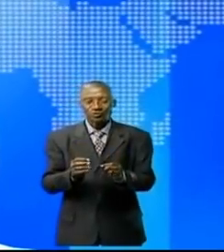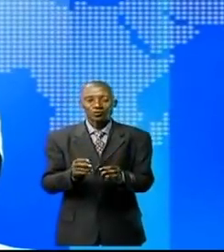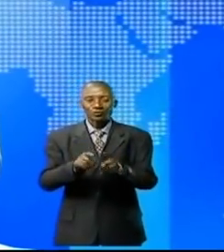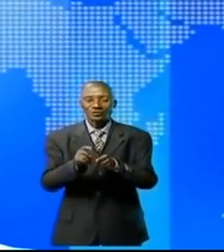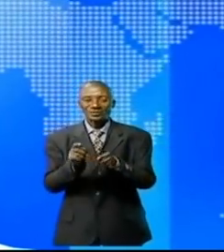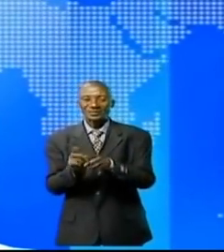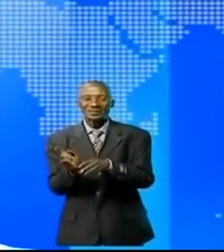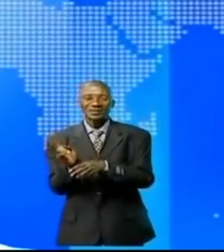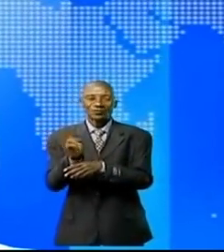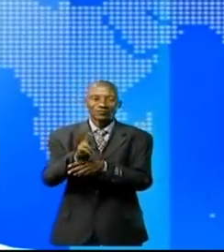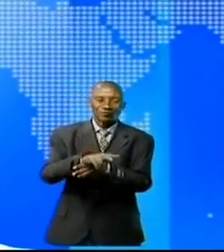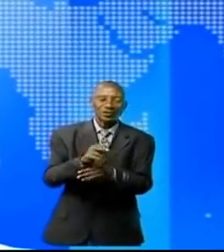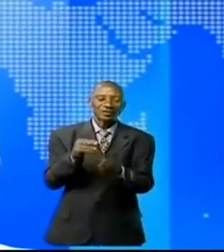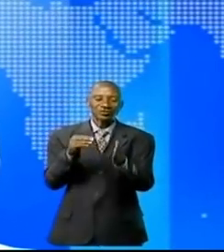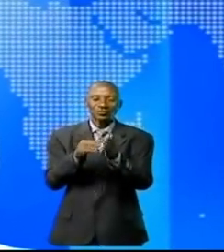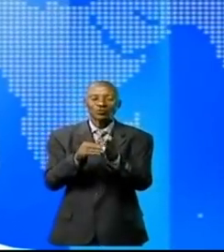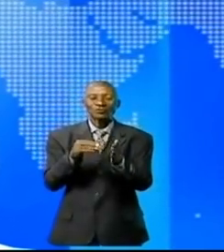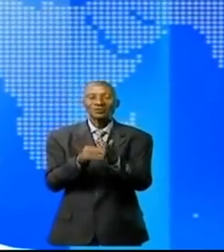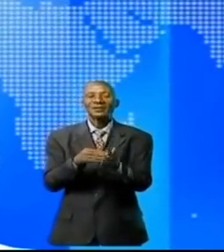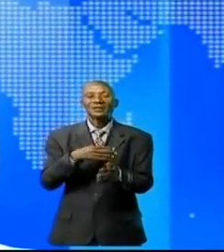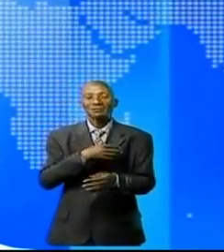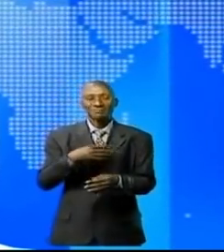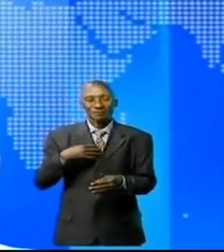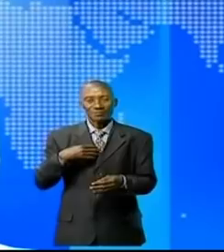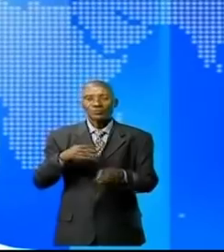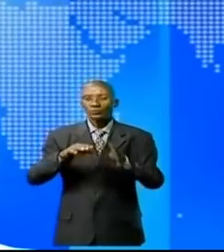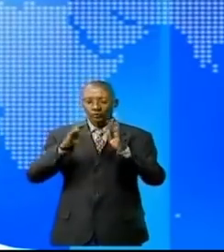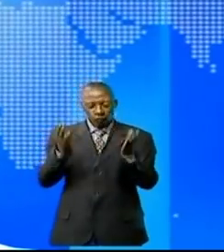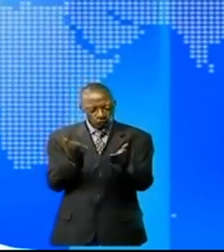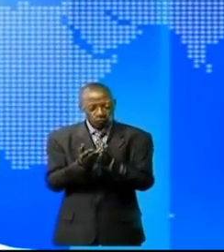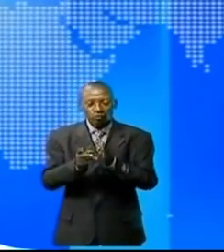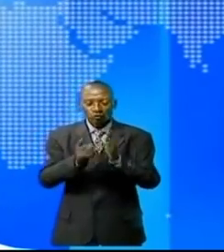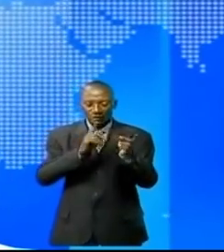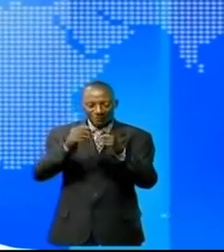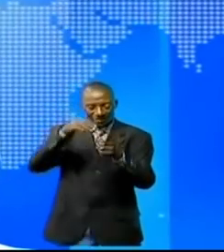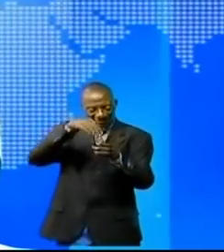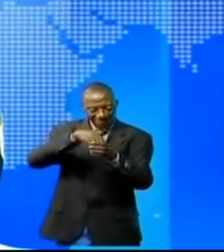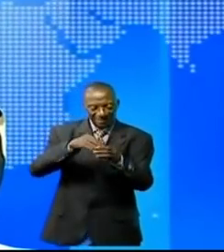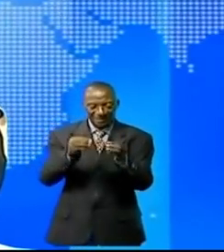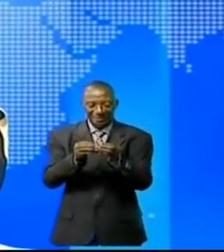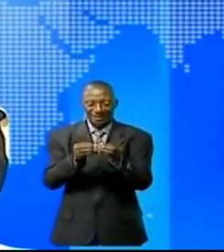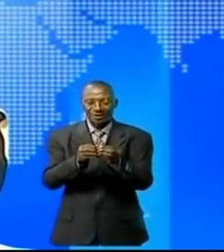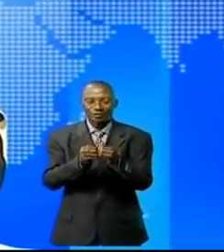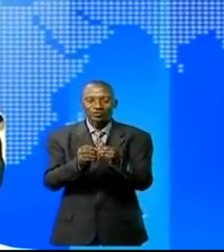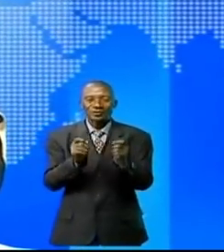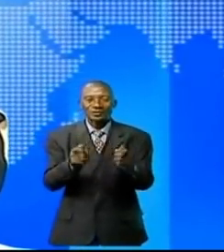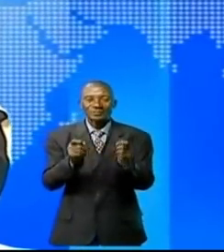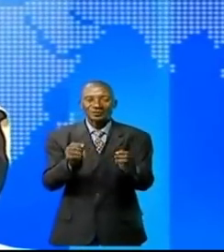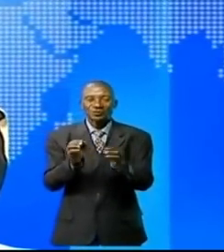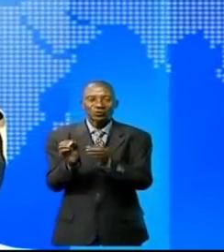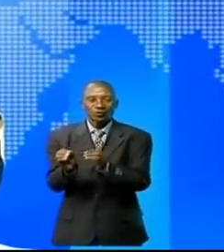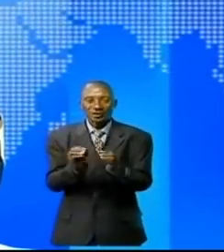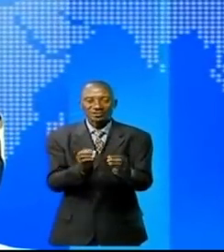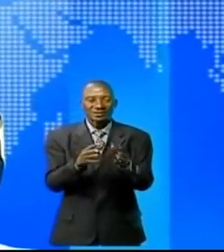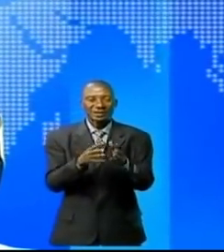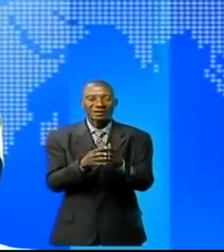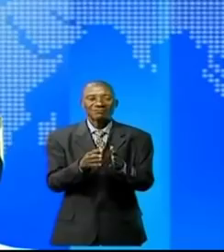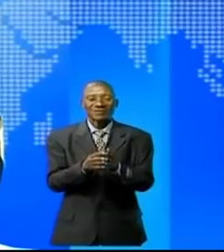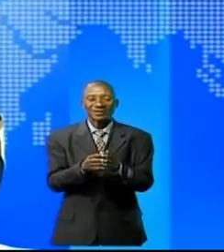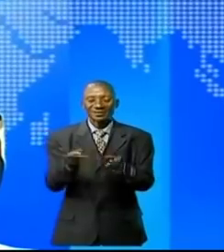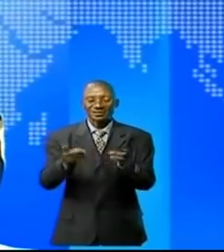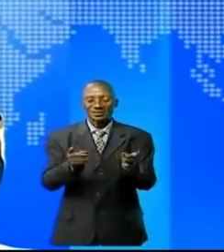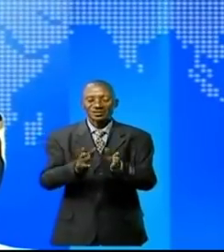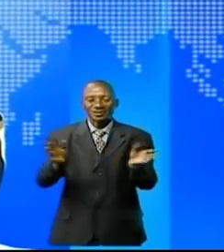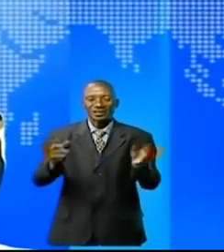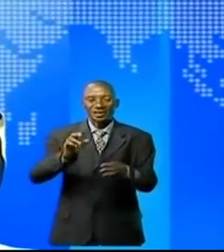et leadership, les points abordés lors de la conférence de presse organisée par la directrice régionale de l'ONU Femmes d'Afrique